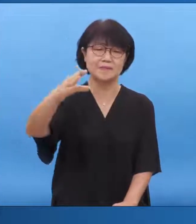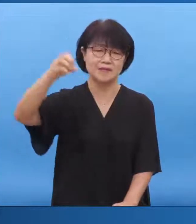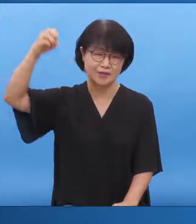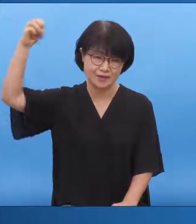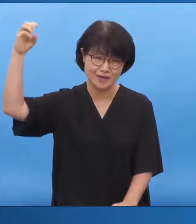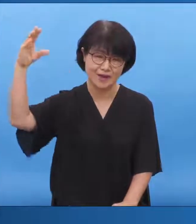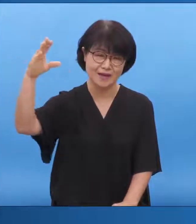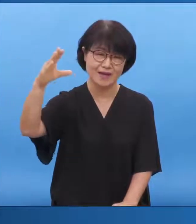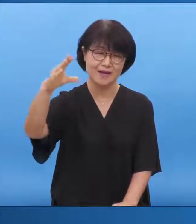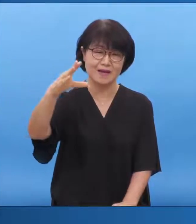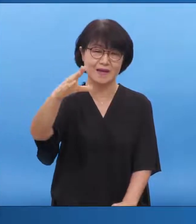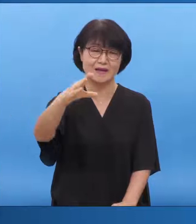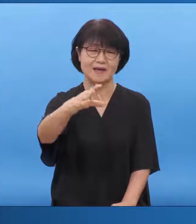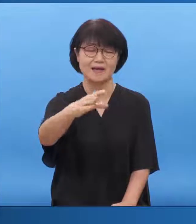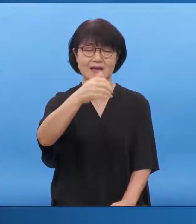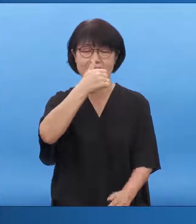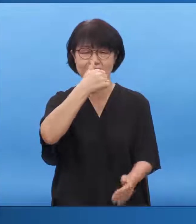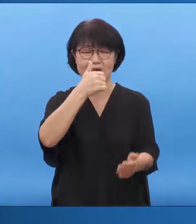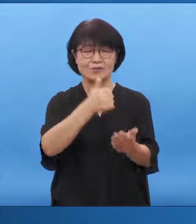비춰라.